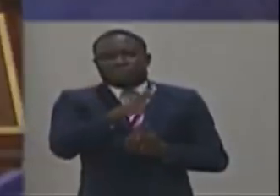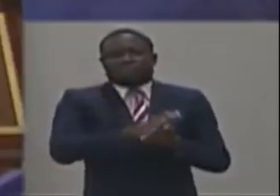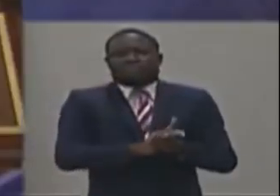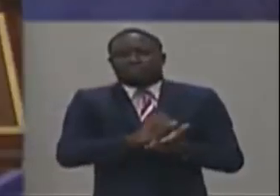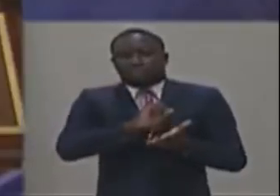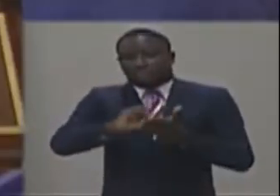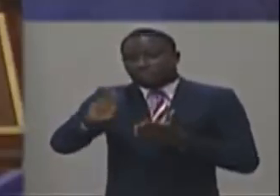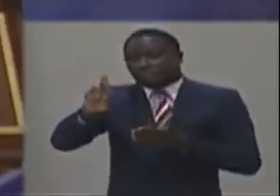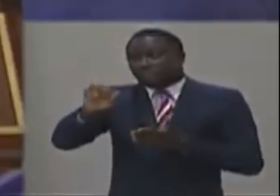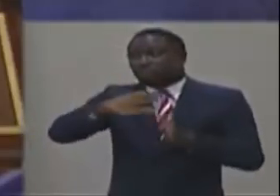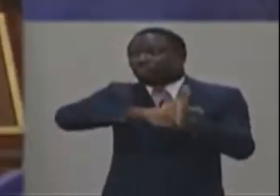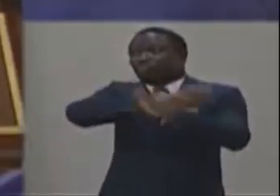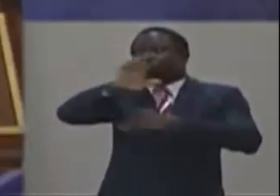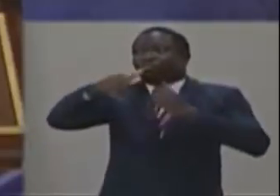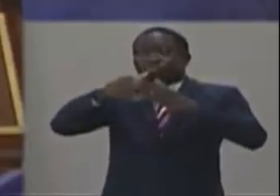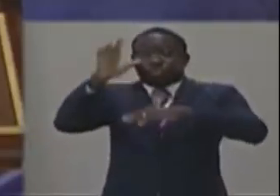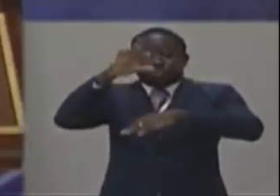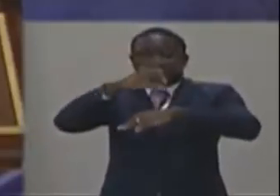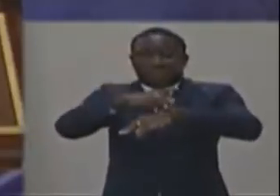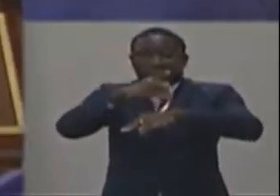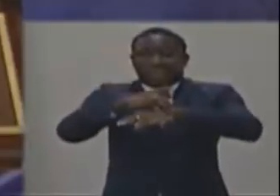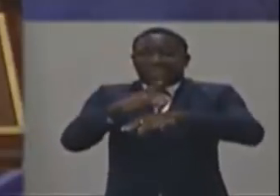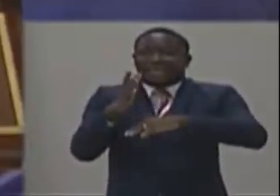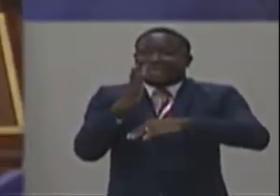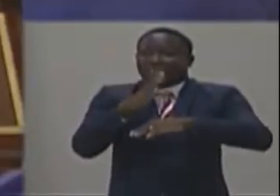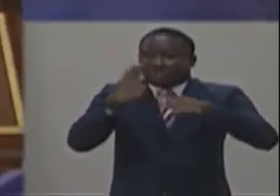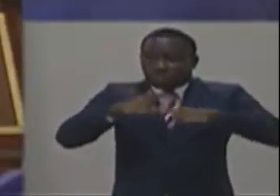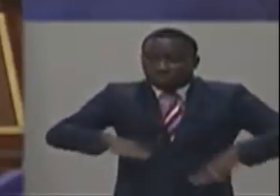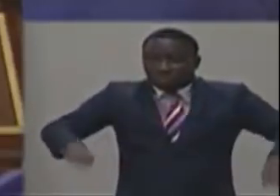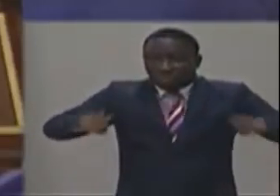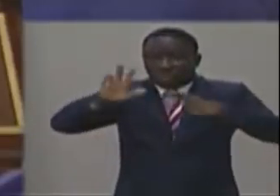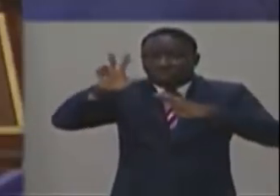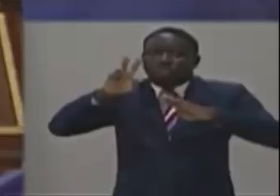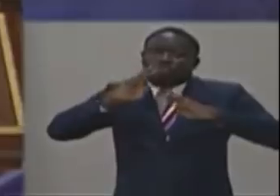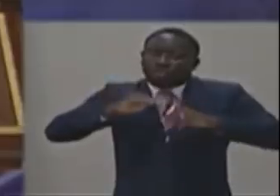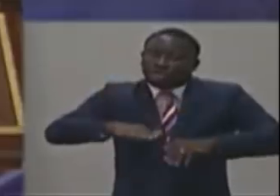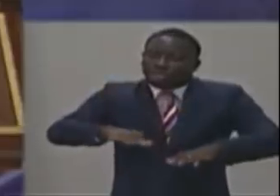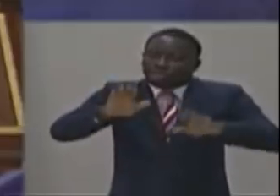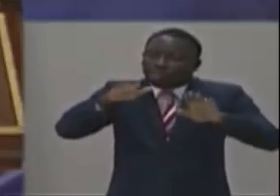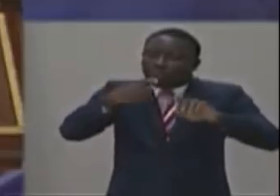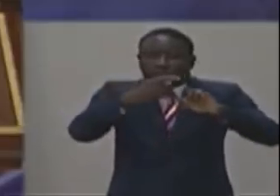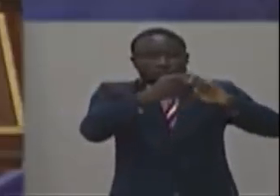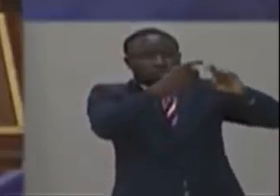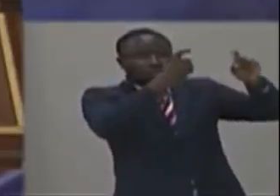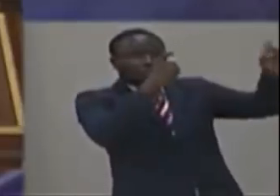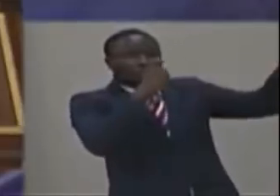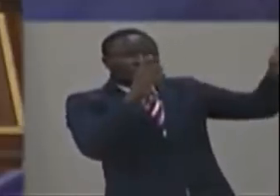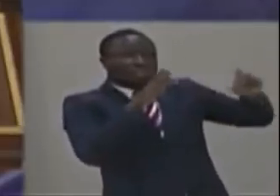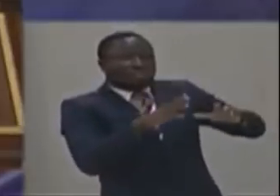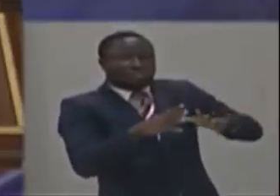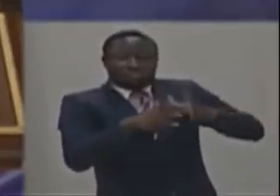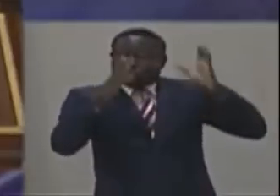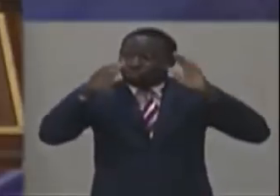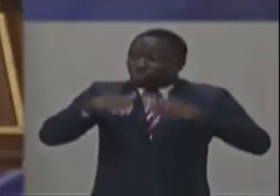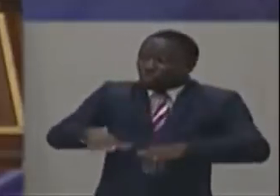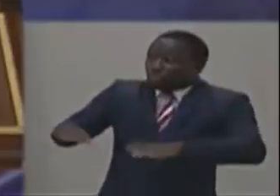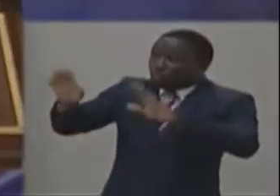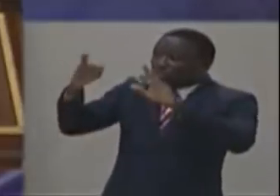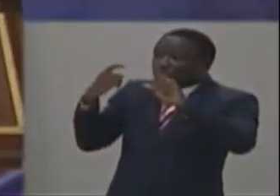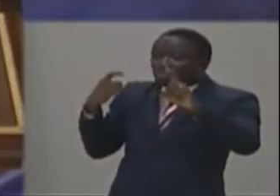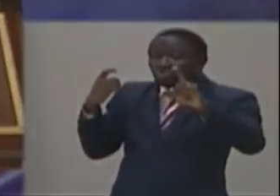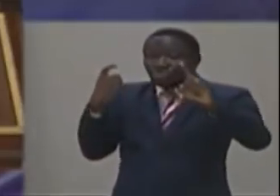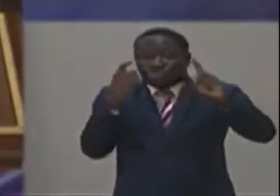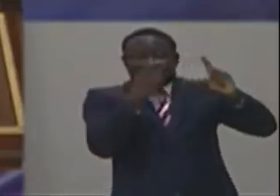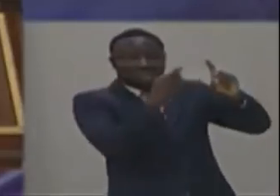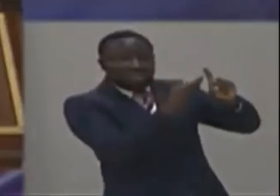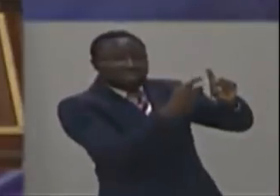Saint-Raphaël, toute terre agricole qui sous vallée Trois-Rivières, sortie depuis Gourmonde pour arriver dans